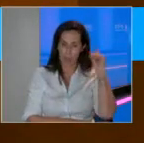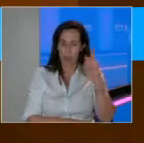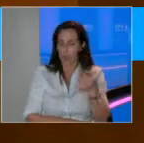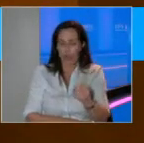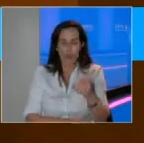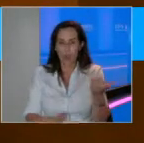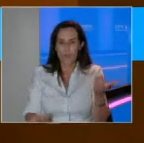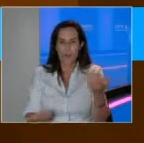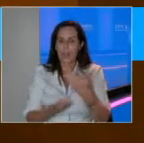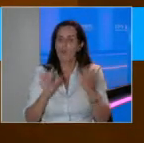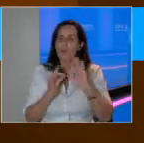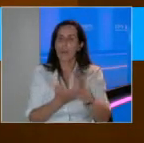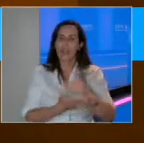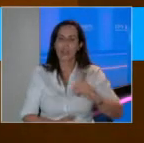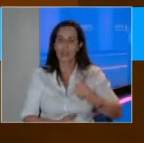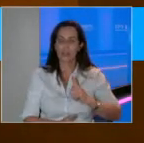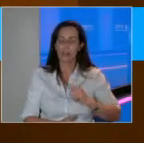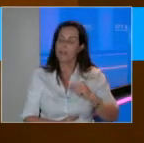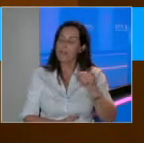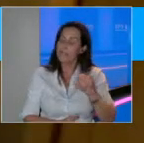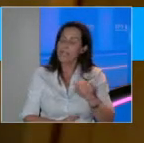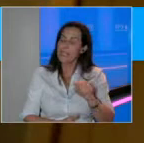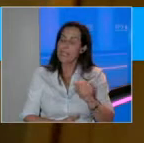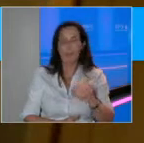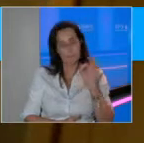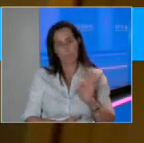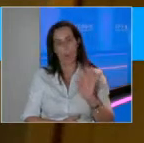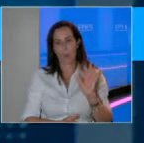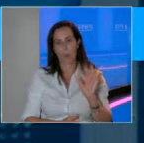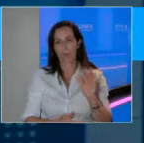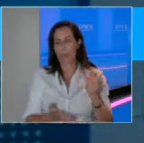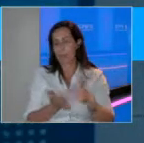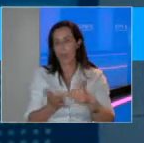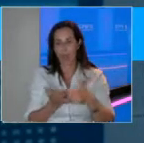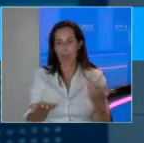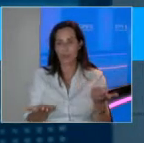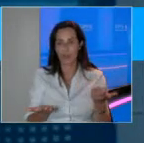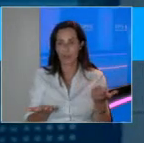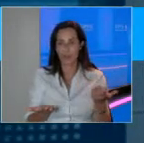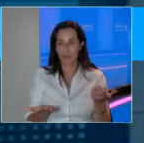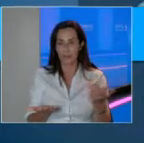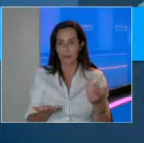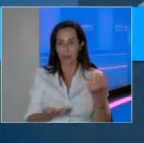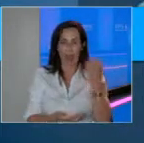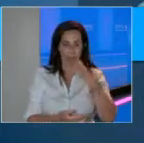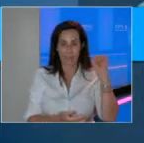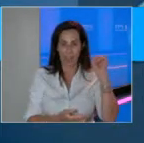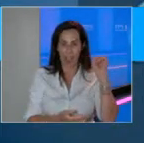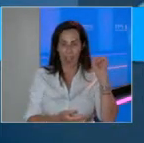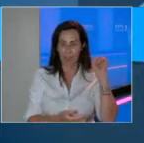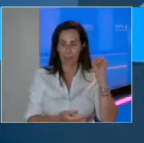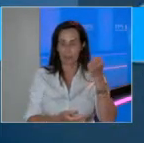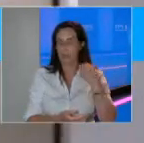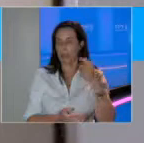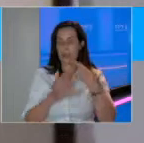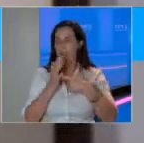לו בכלל שיקול דעת. וזה יוצר עיוותים מצד אחר, מאחר שעל עבירה,